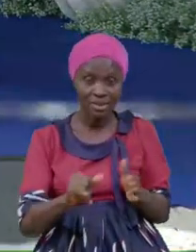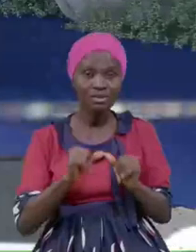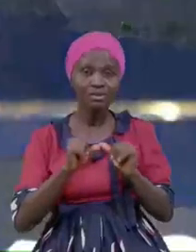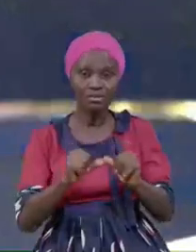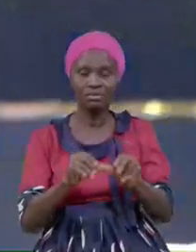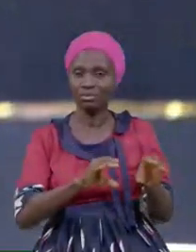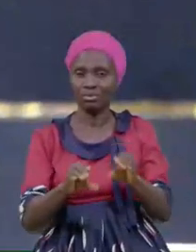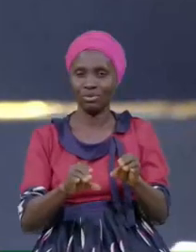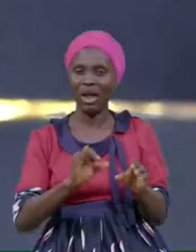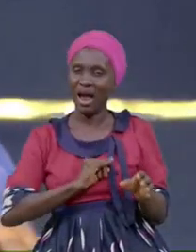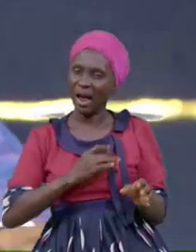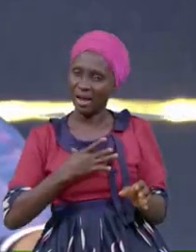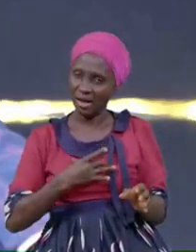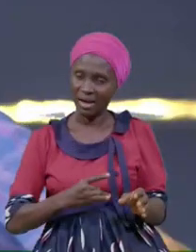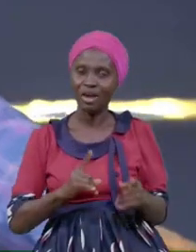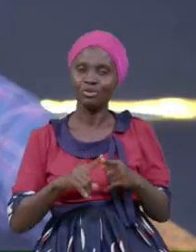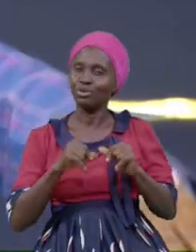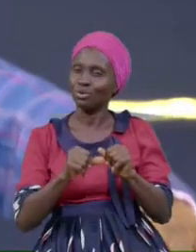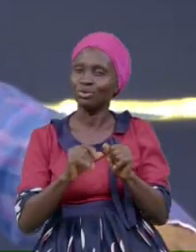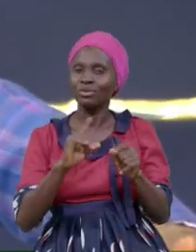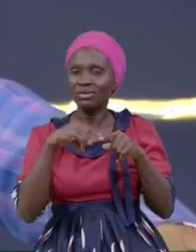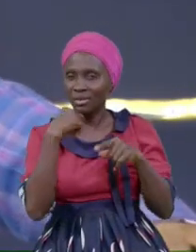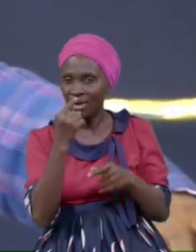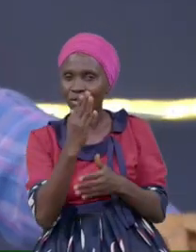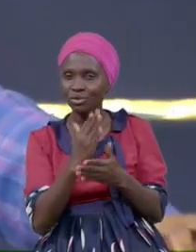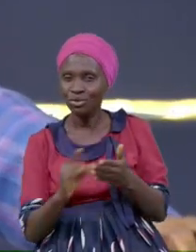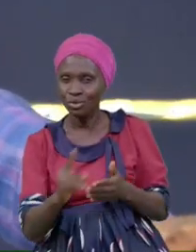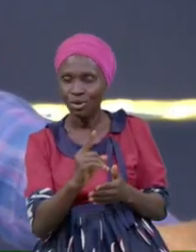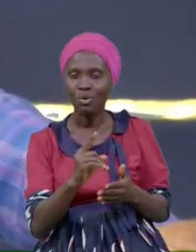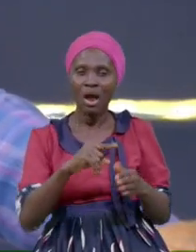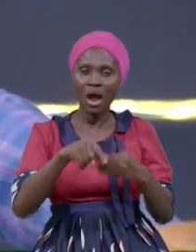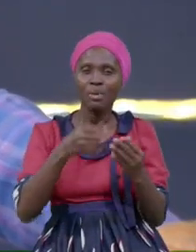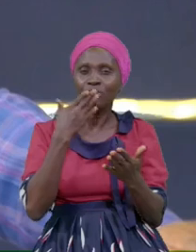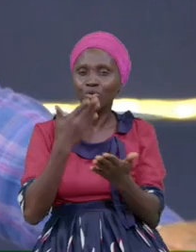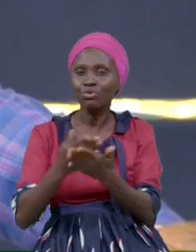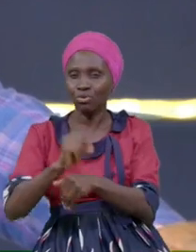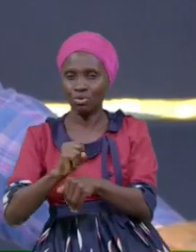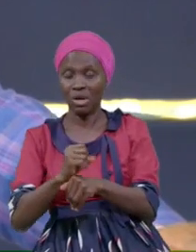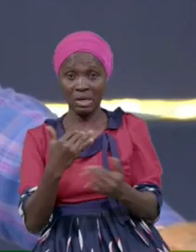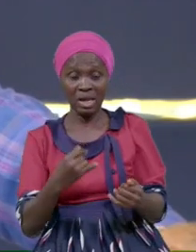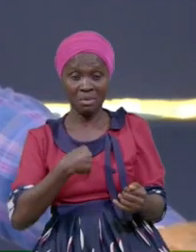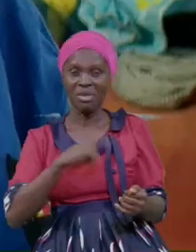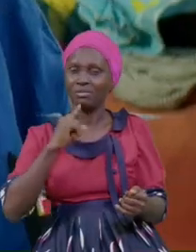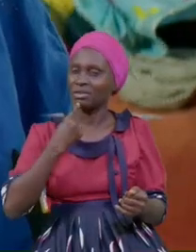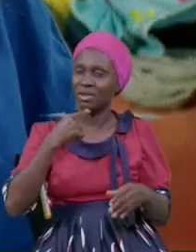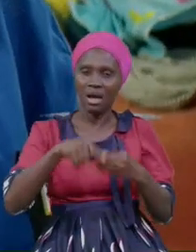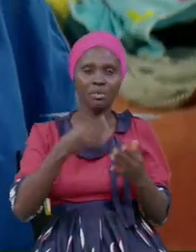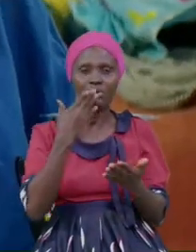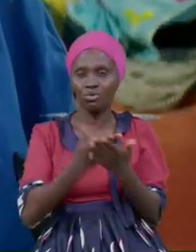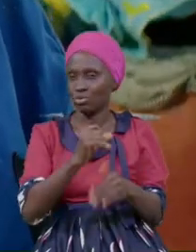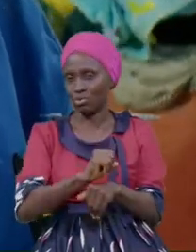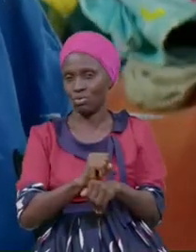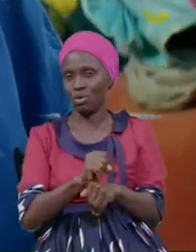quelqu'un. Les bonnes œuvres. Maintenant, zélé pour les bonnes œuvres. C'est toi le prochain.